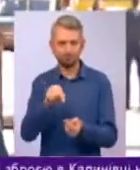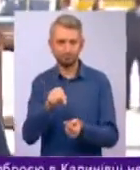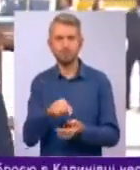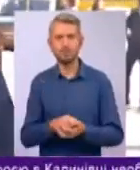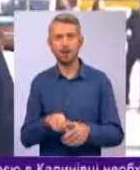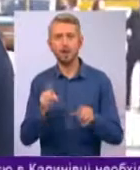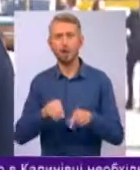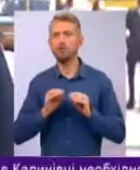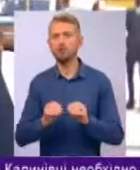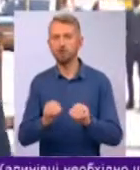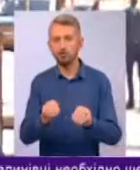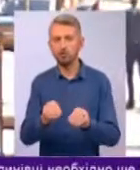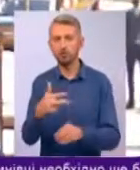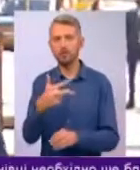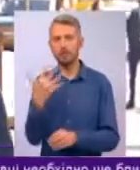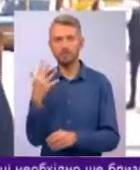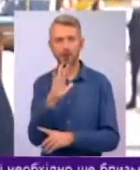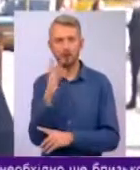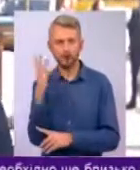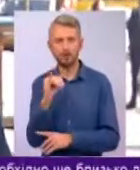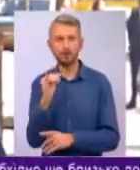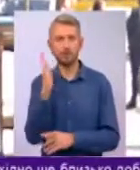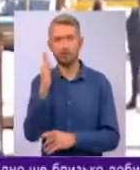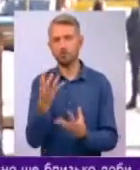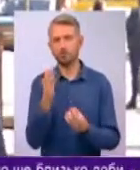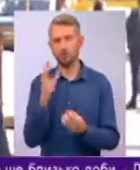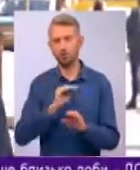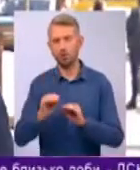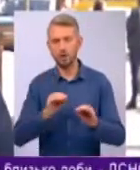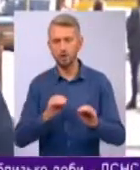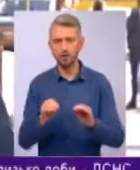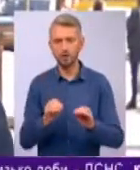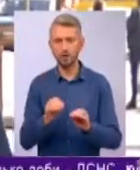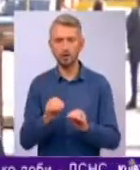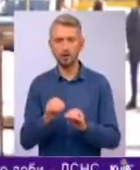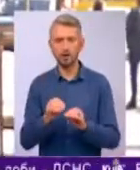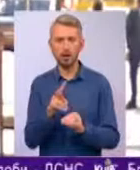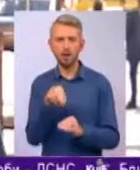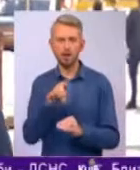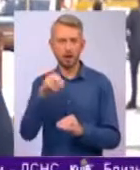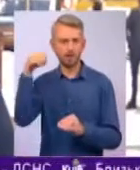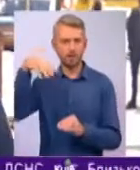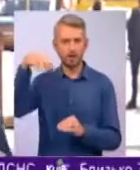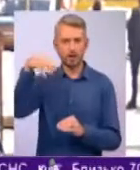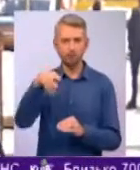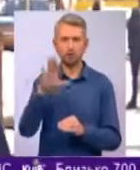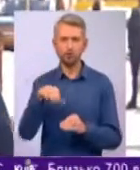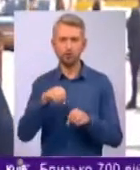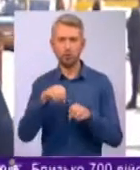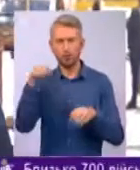Також висаджено 35 ясенів і в подальшому ще будуть облаштовані LED-фонарі, які будуть